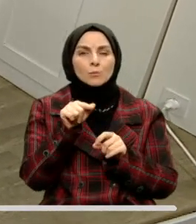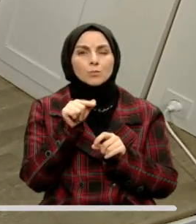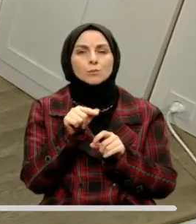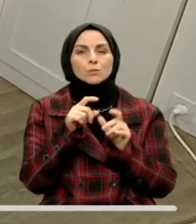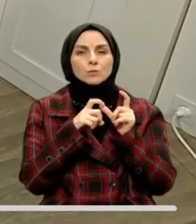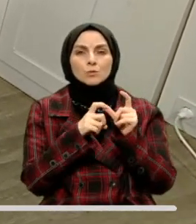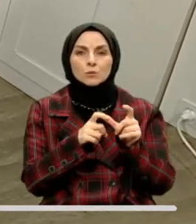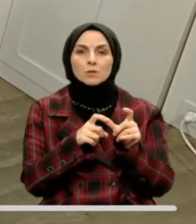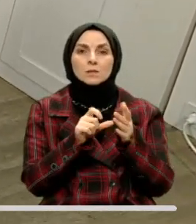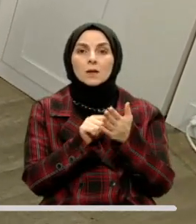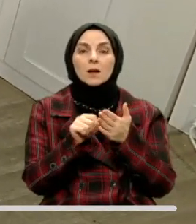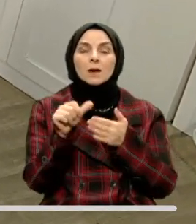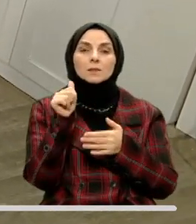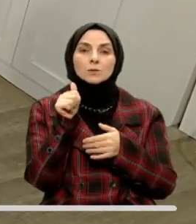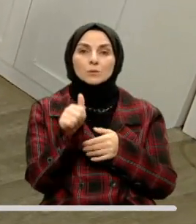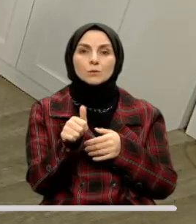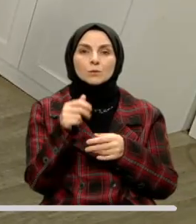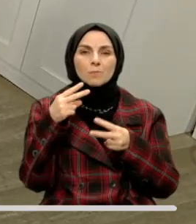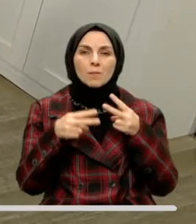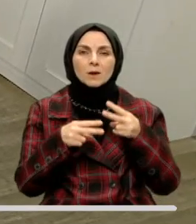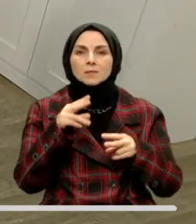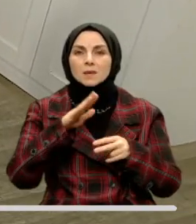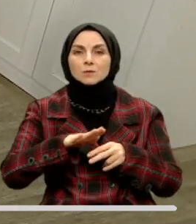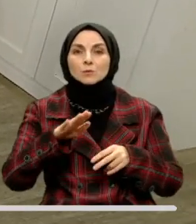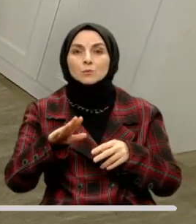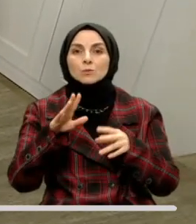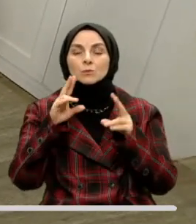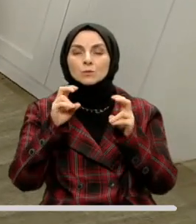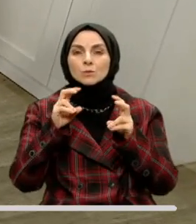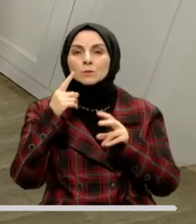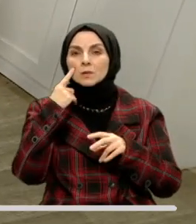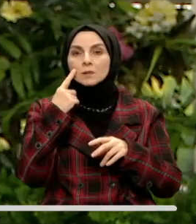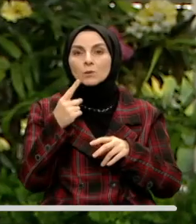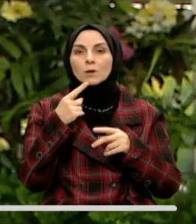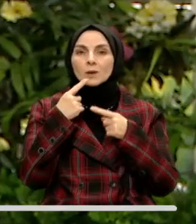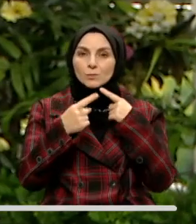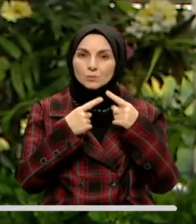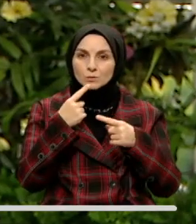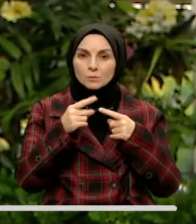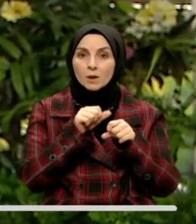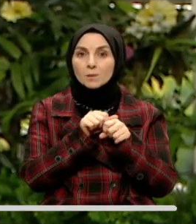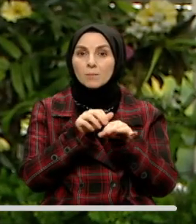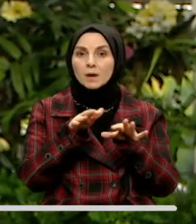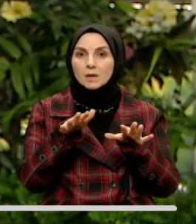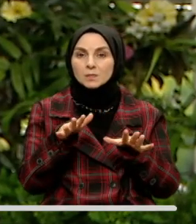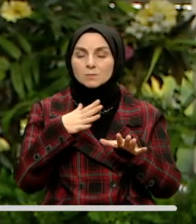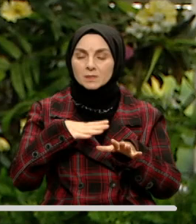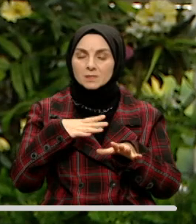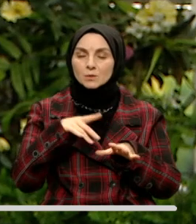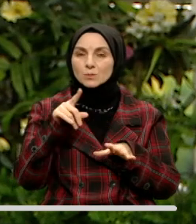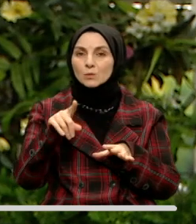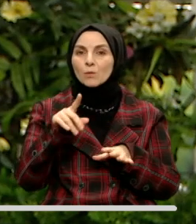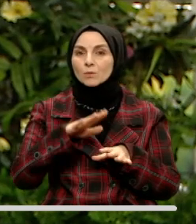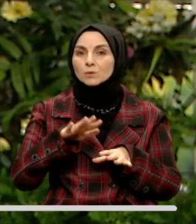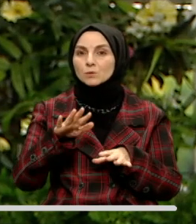gün aralıklı belki de bazen çocuğun durumuna göre konuşmak, paylaşmak, konuşmak istiyorsa tabii yavru. Bazen